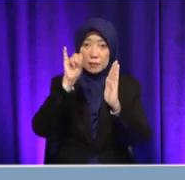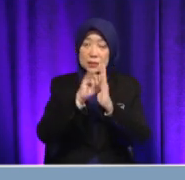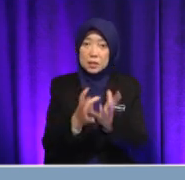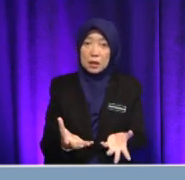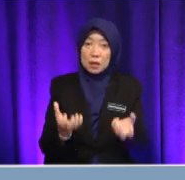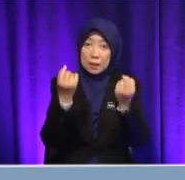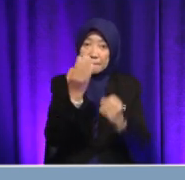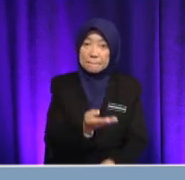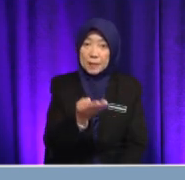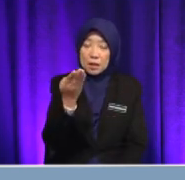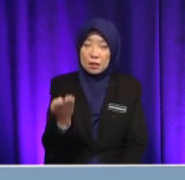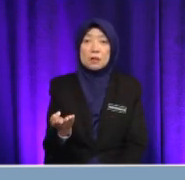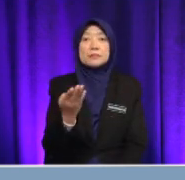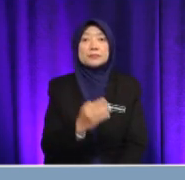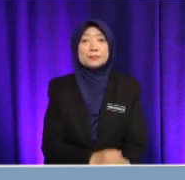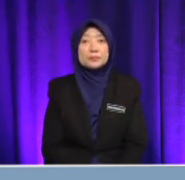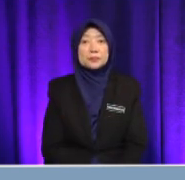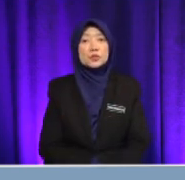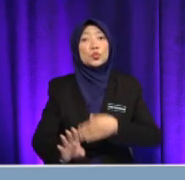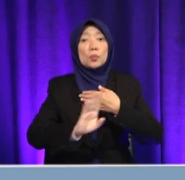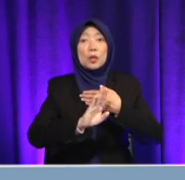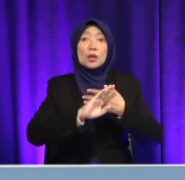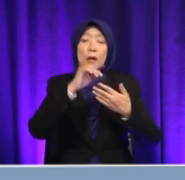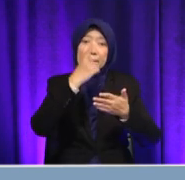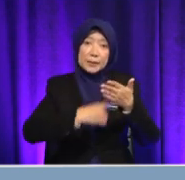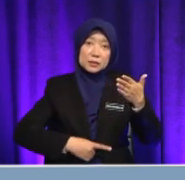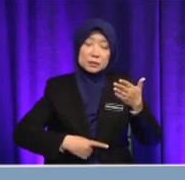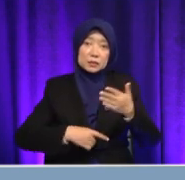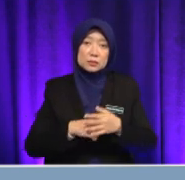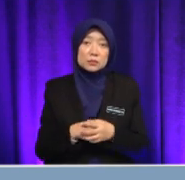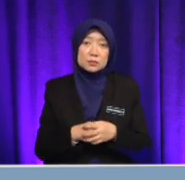barang Oke ini Safinatun biasanya Bahaya apa ini